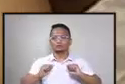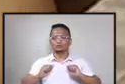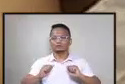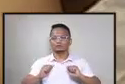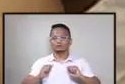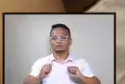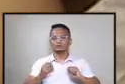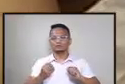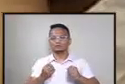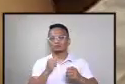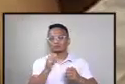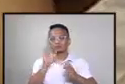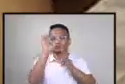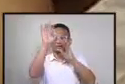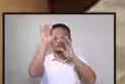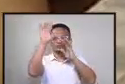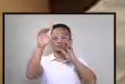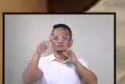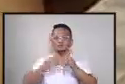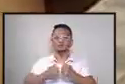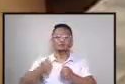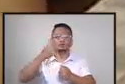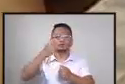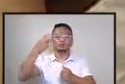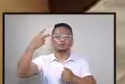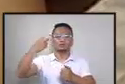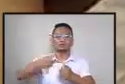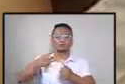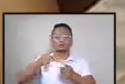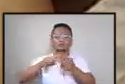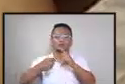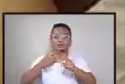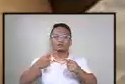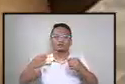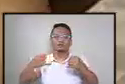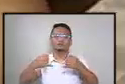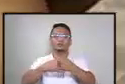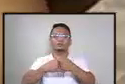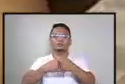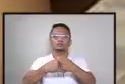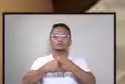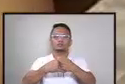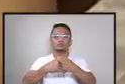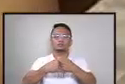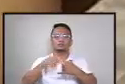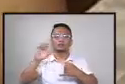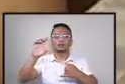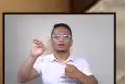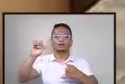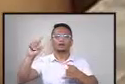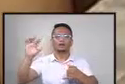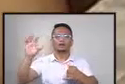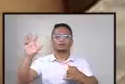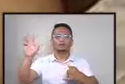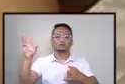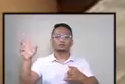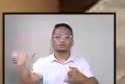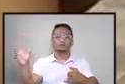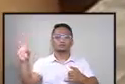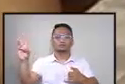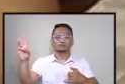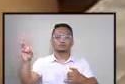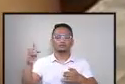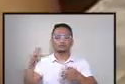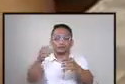Inalat man ng Gilas Pilipinas na makuha ang panalo sa kanilang second friendly match kontra sa Australian club team na Adelaide 36ers, nakuha naman nila